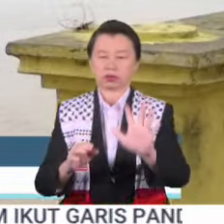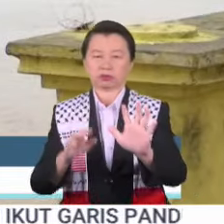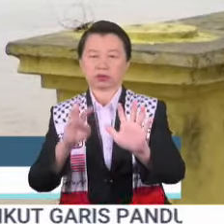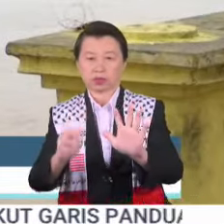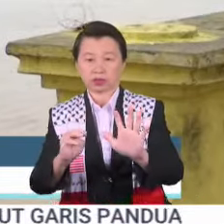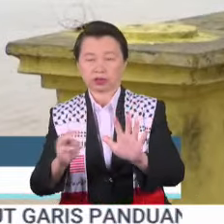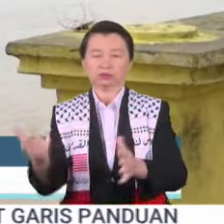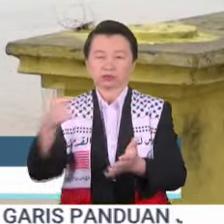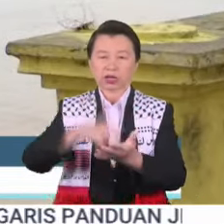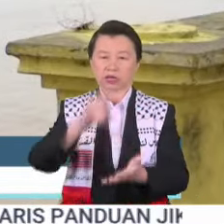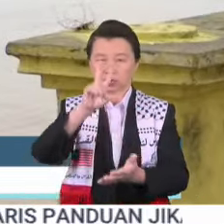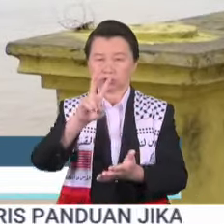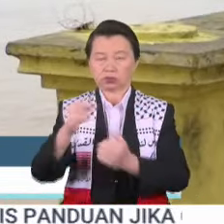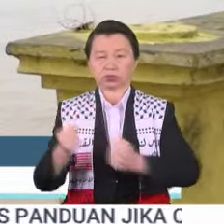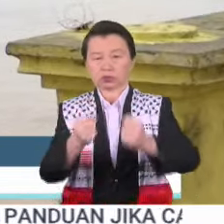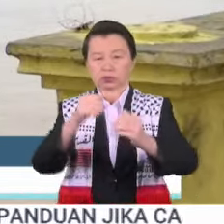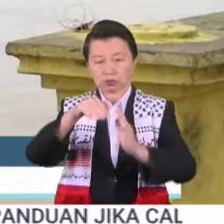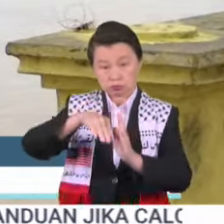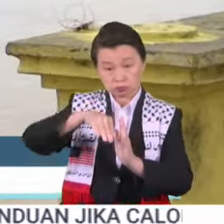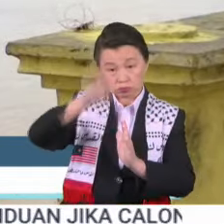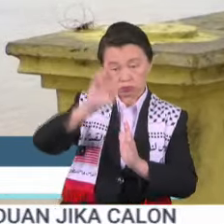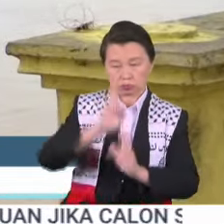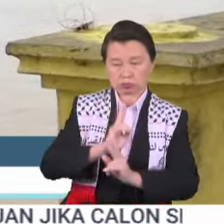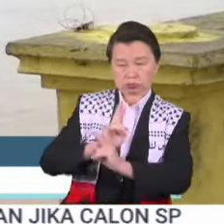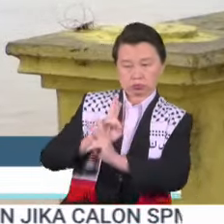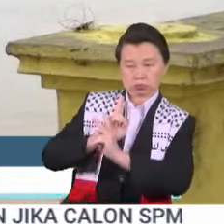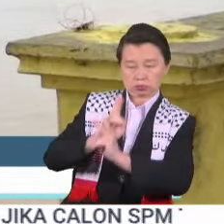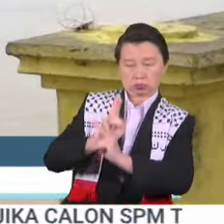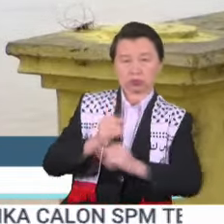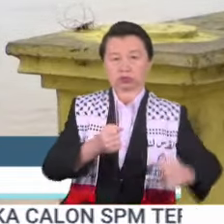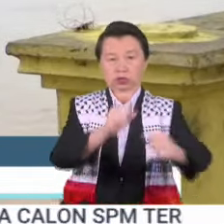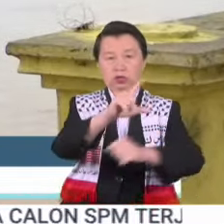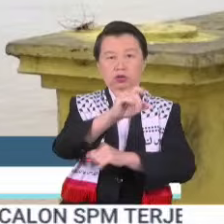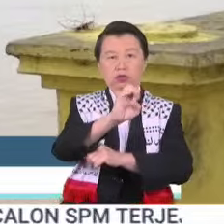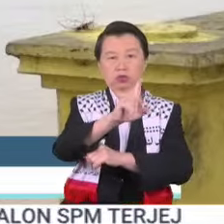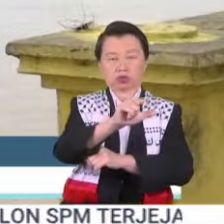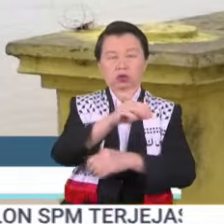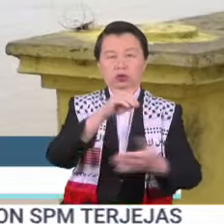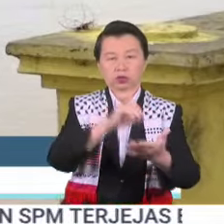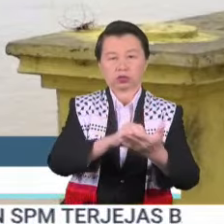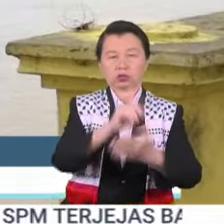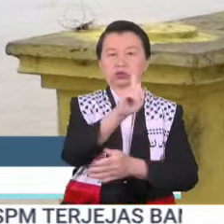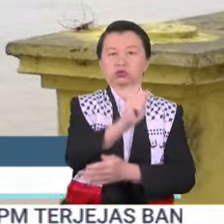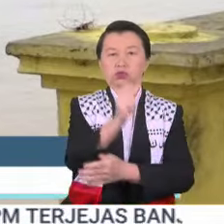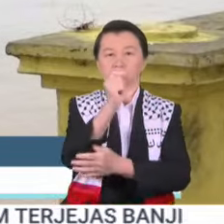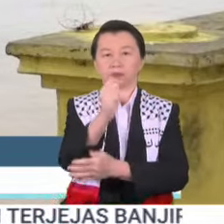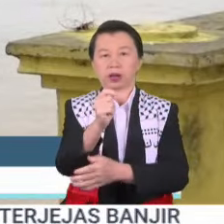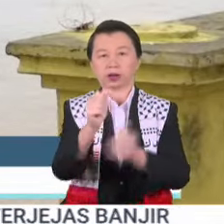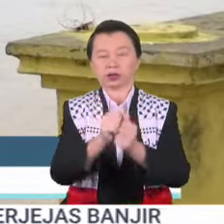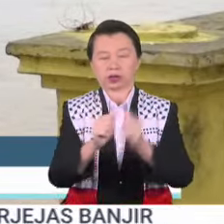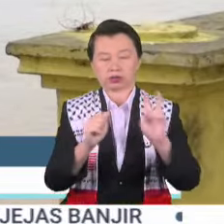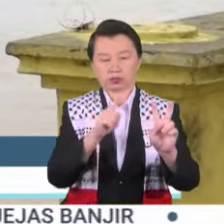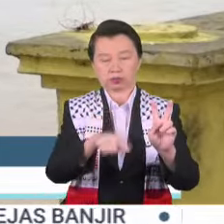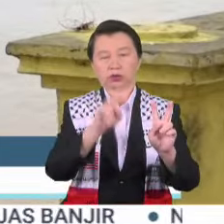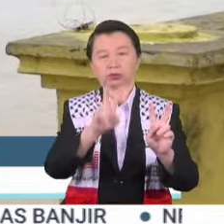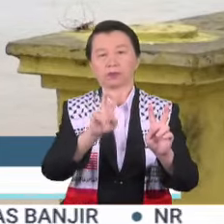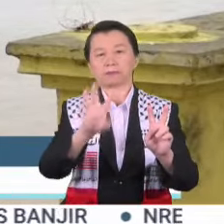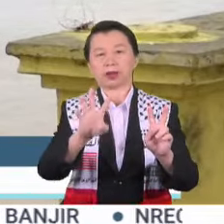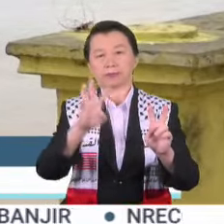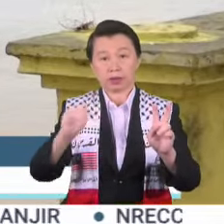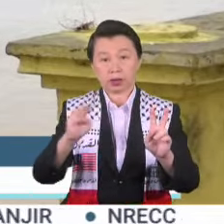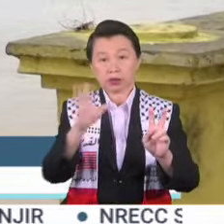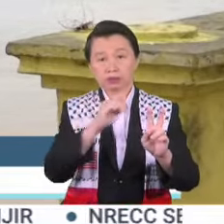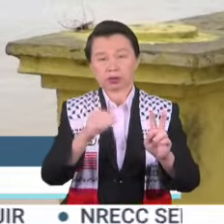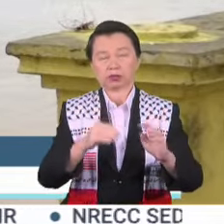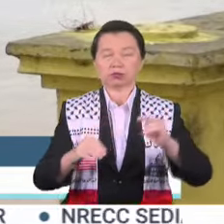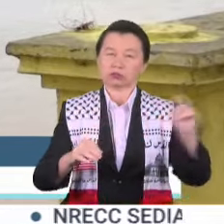meter. Dua lagi sungai melepasi paras waspada iaitu Sungai Golok di Kuala Jambu Tumpat dengan bacaan 2.24 meter berbanding